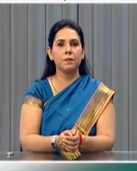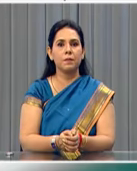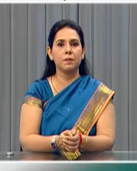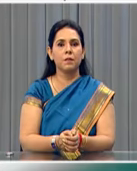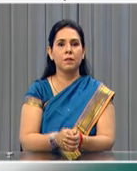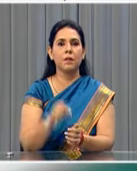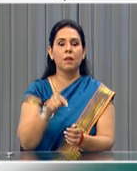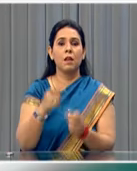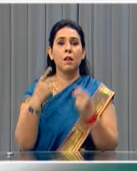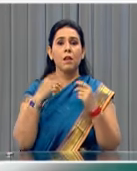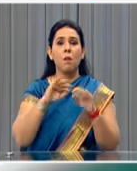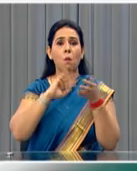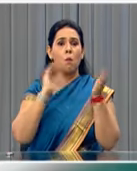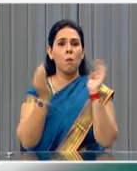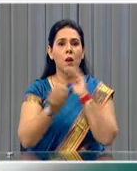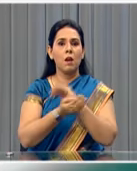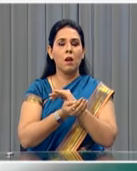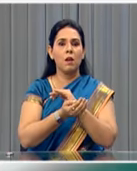ये विश्व के